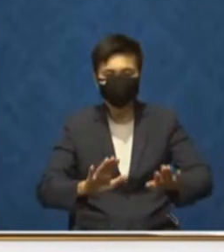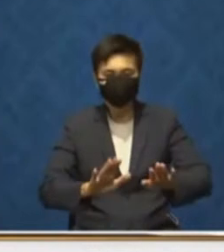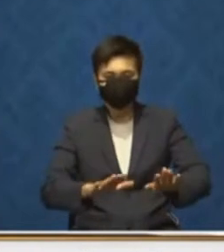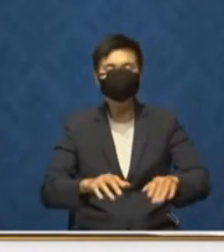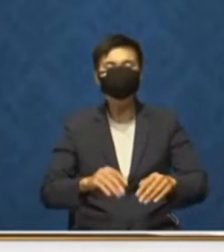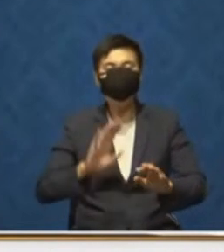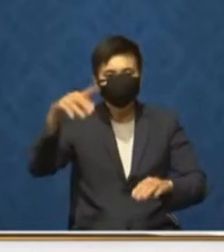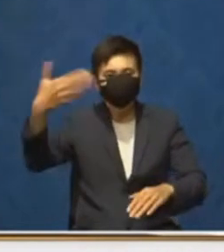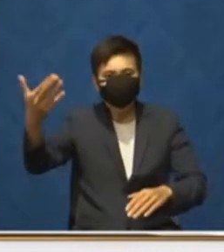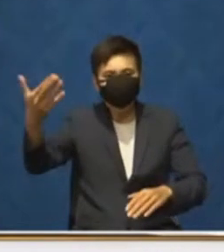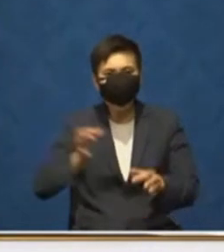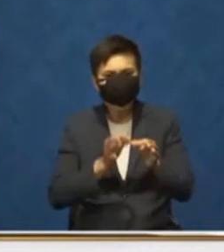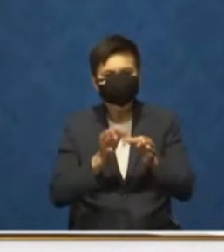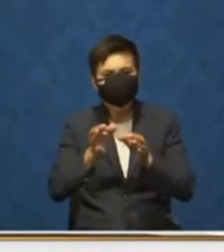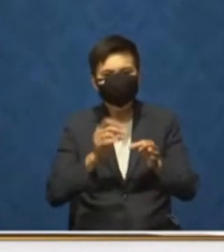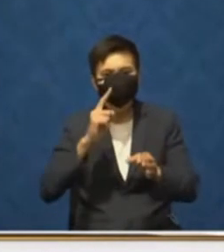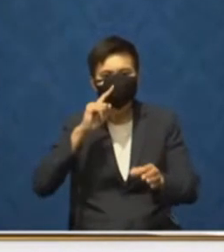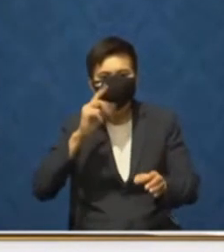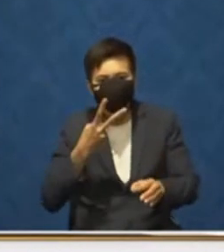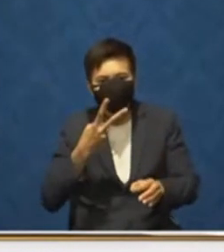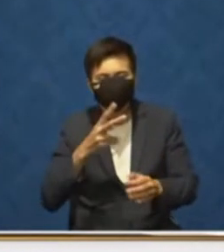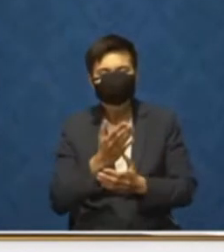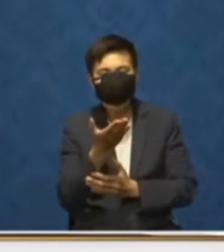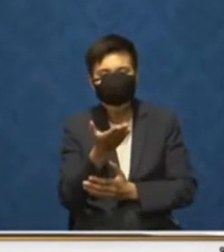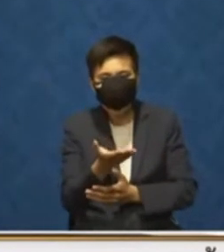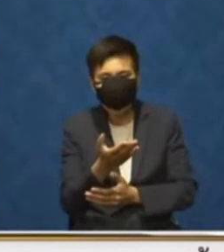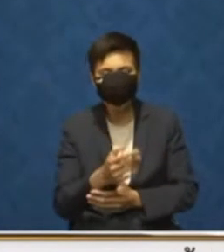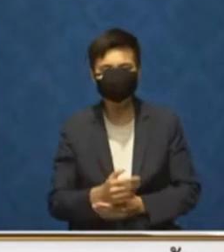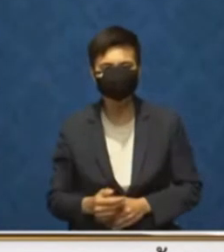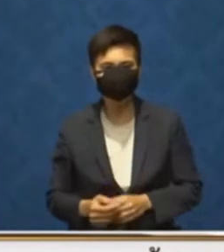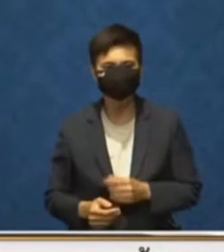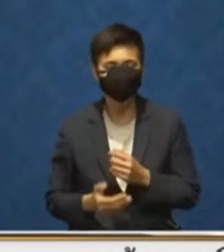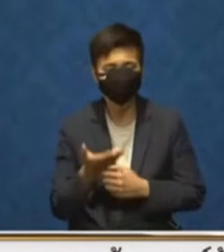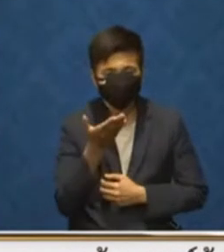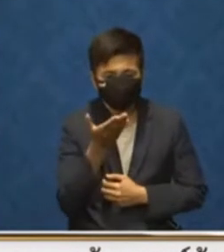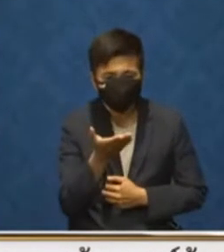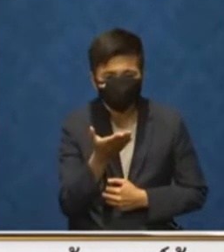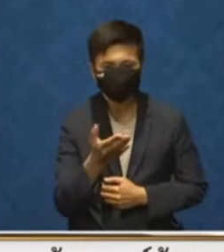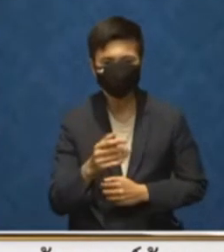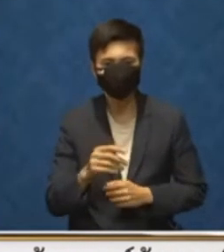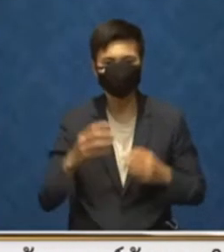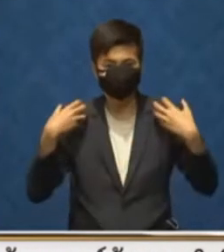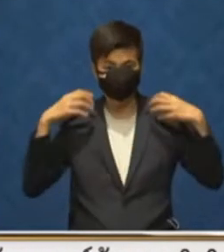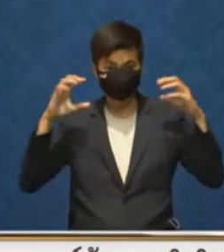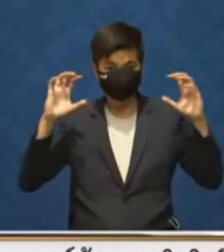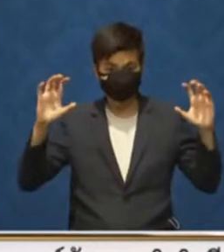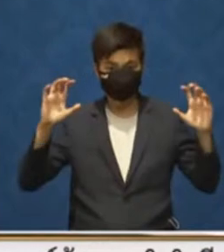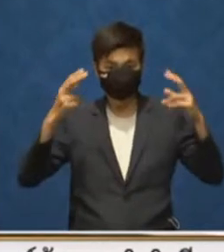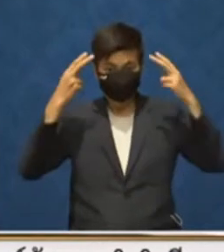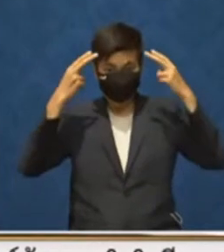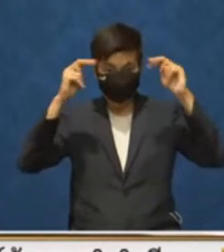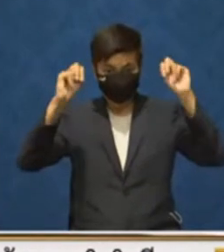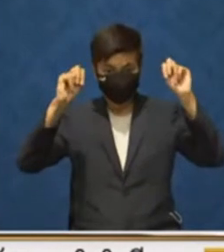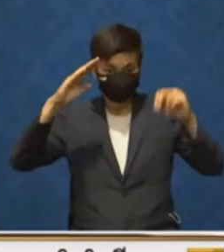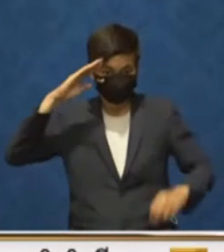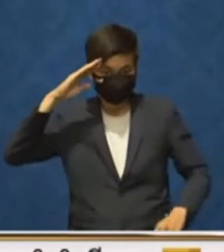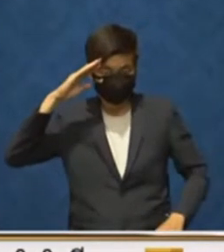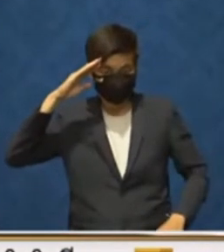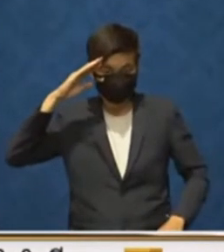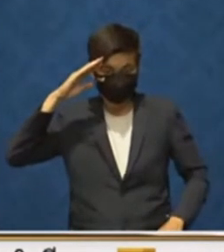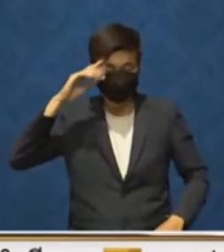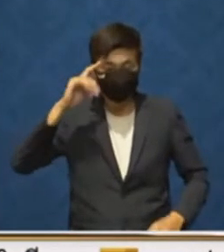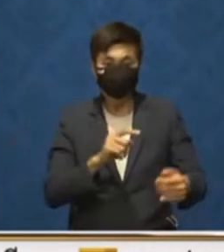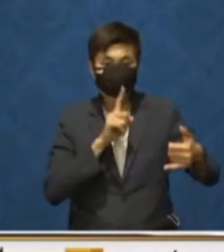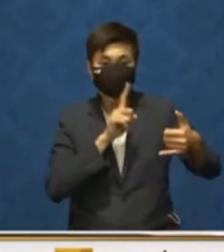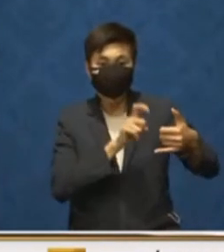2ครั้งแต่ว่าขอให้รัฐบาลโดยท่านนายกรัฐมนตรีตั้งกรรมการสอบคุณจุติไกรฤกษ์